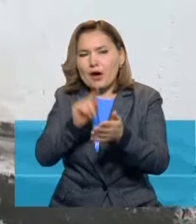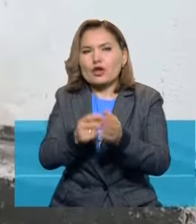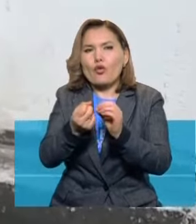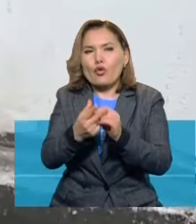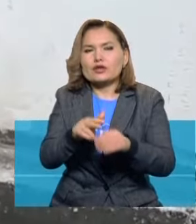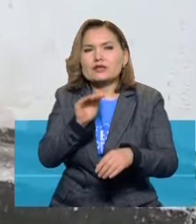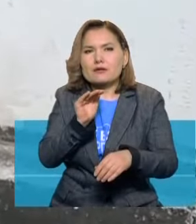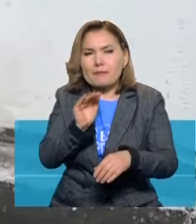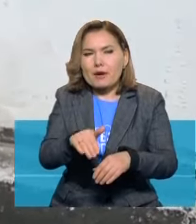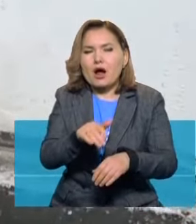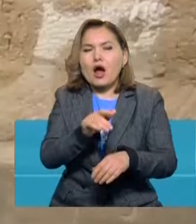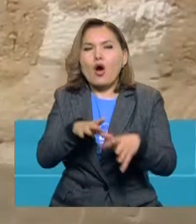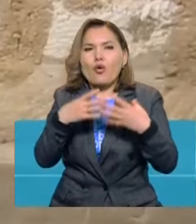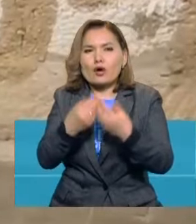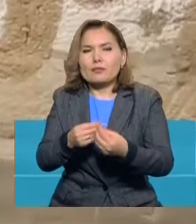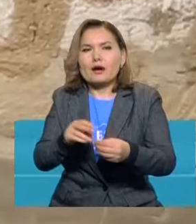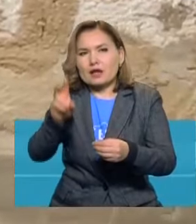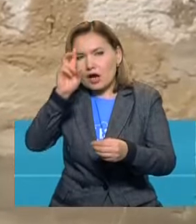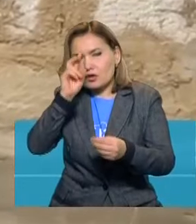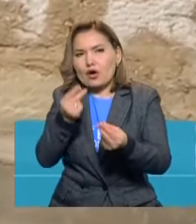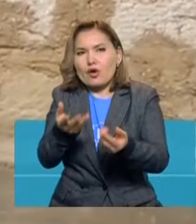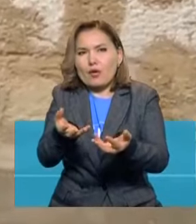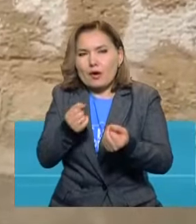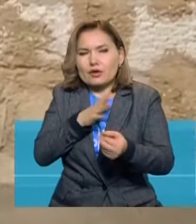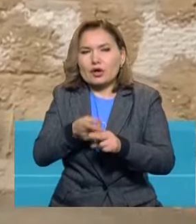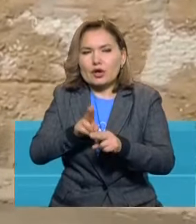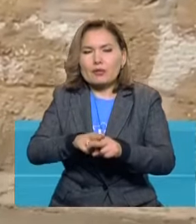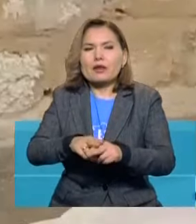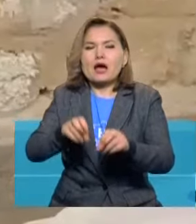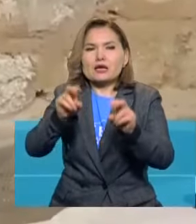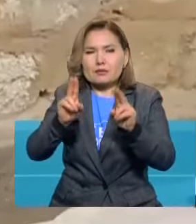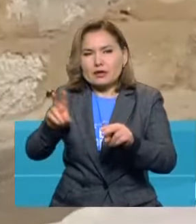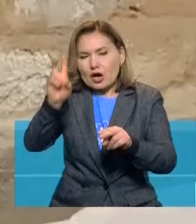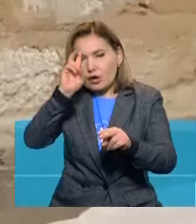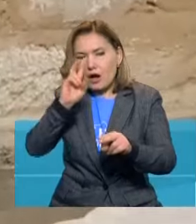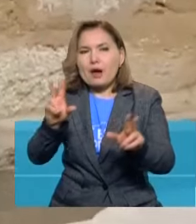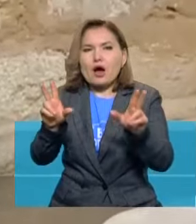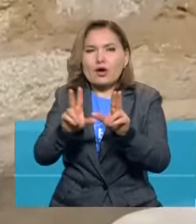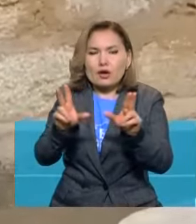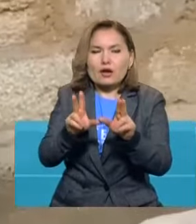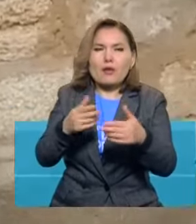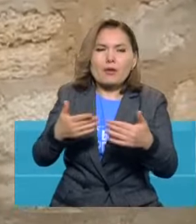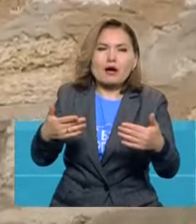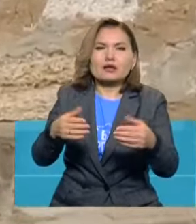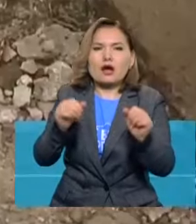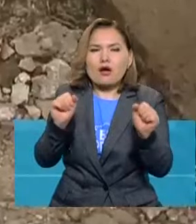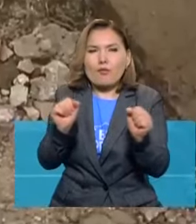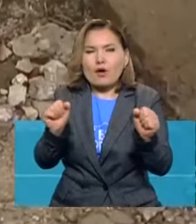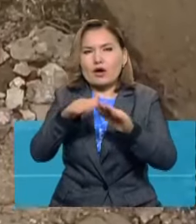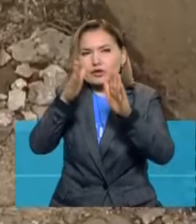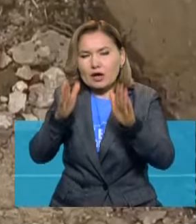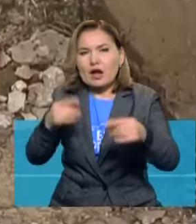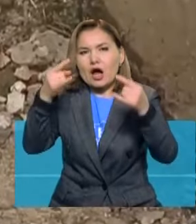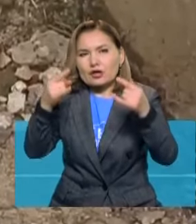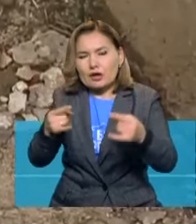мыңнан астам отбасы өтемақы үлгерген. Енді үкімет тоңазытқыш, ас үй плитасы, үстел, орындық секілді